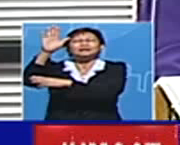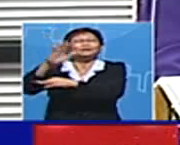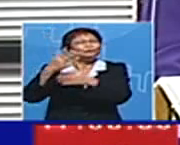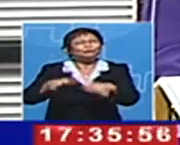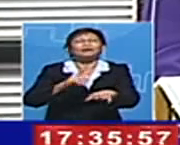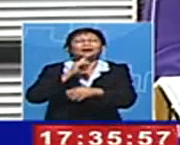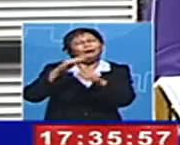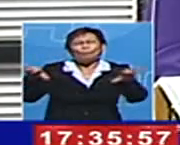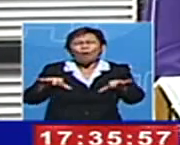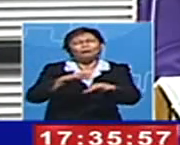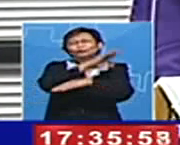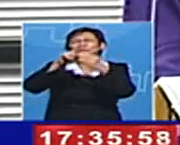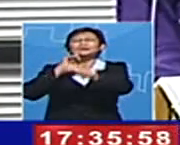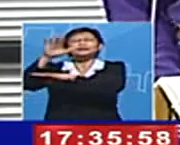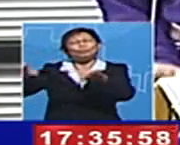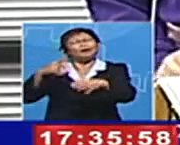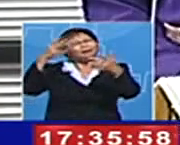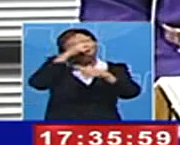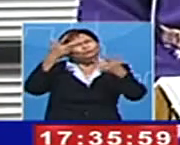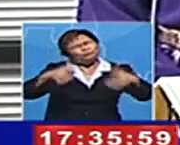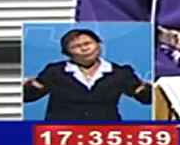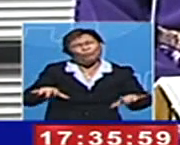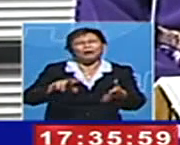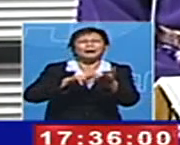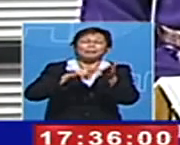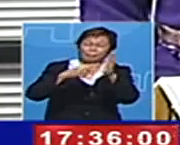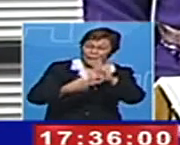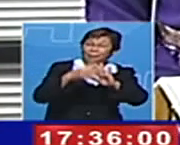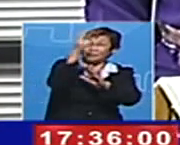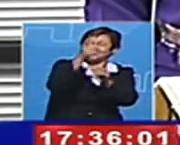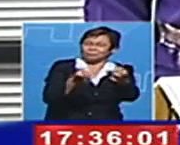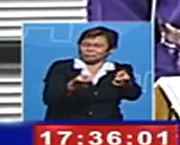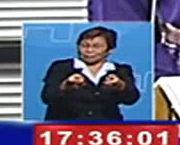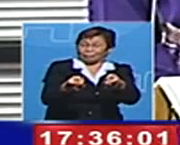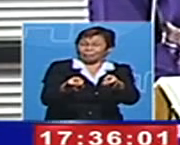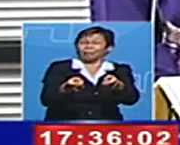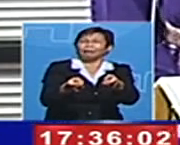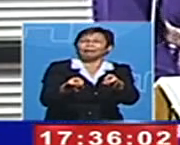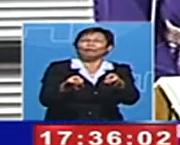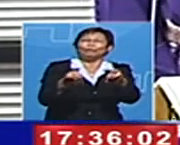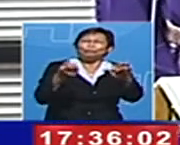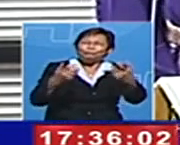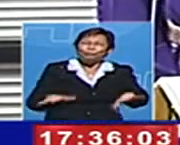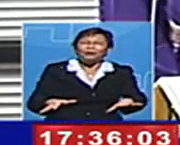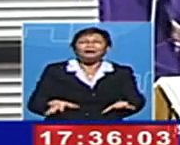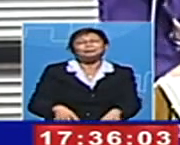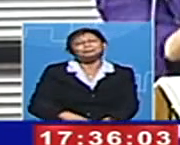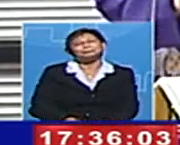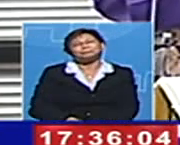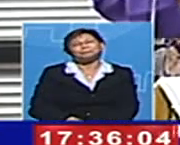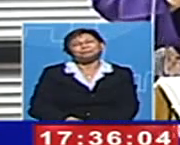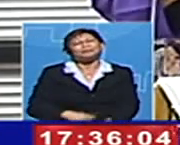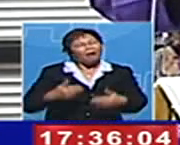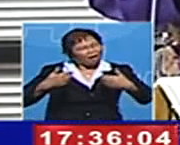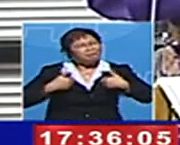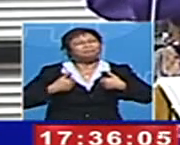dilafaz dan dicatat ini ber kerajaan yang mentadbir sekian waktu ini jua Terselah